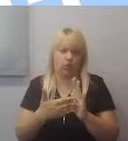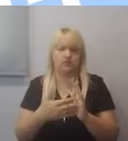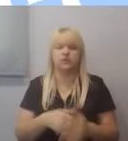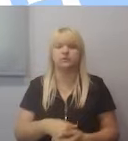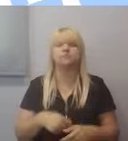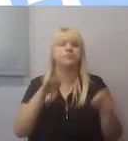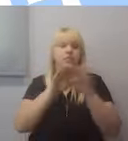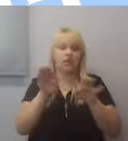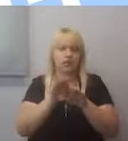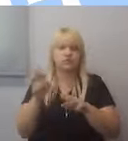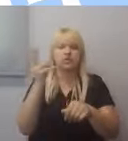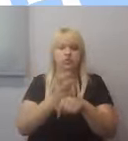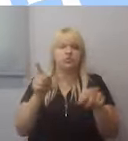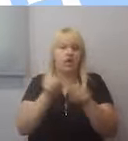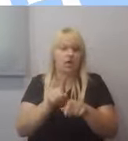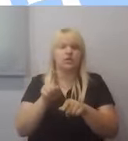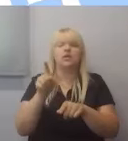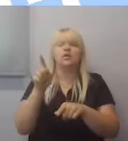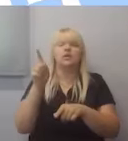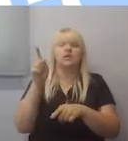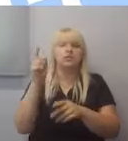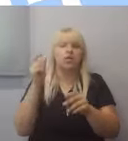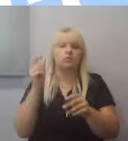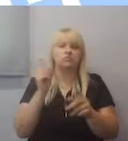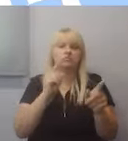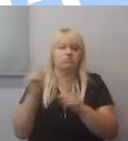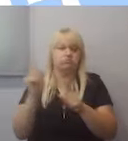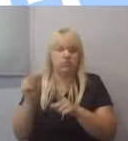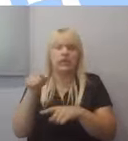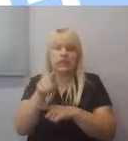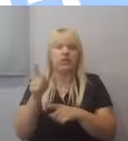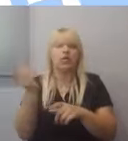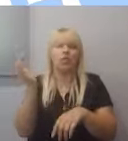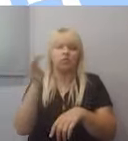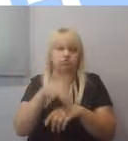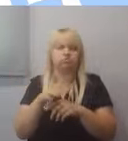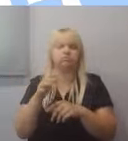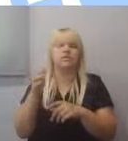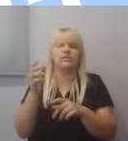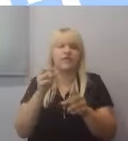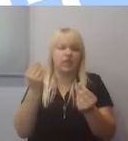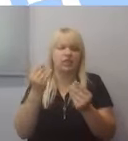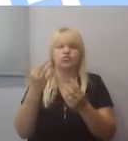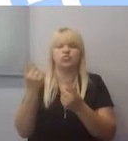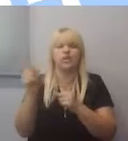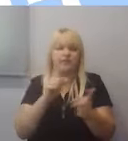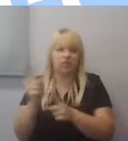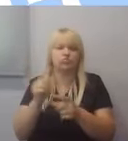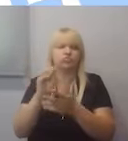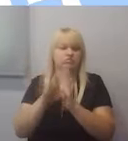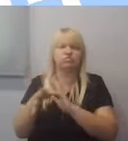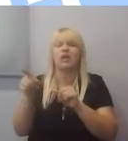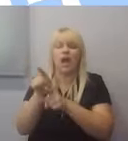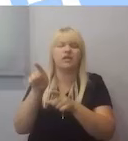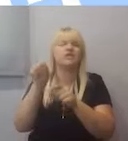kritiskiem komersantiem kritiskai infrastruktūra ko mēs sauc par kritisko infrastruktūru kritisko finanšu infrastruktūru arī viņiem ir uzdevums nodrošināt